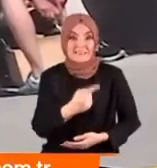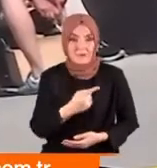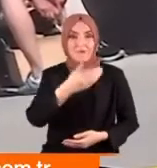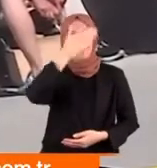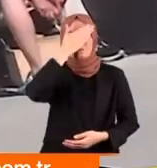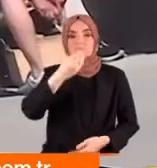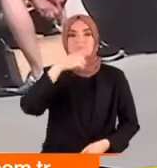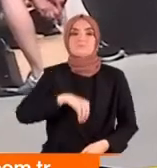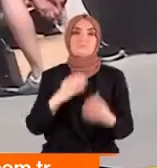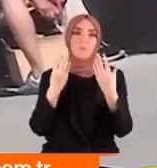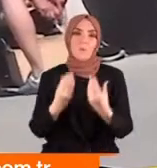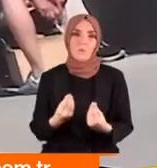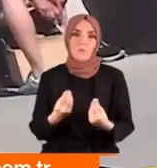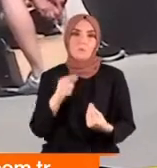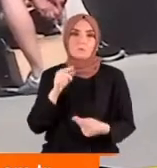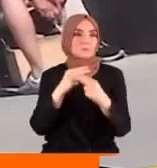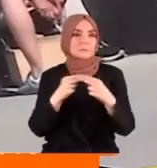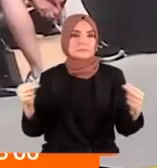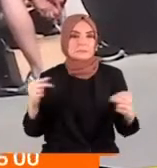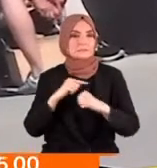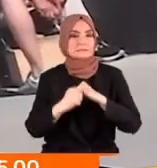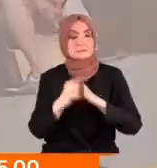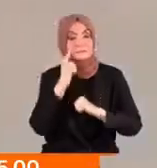senaryonun sonrası nasıl işliyor.